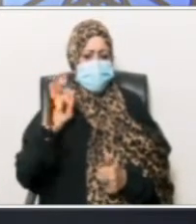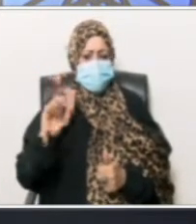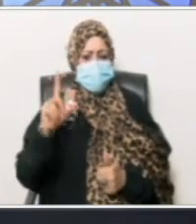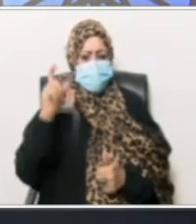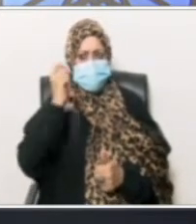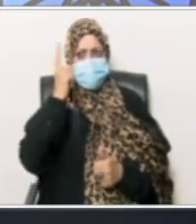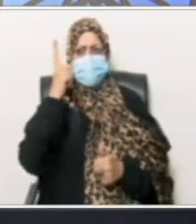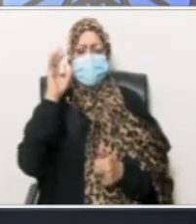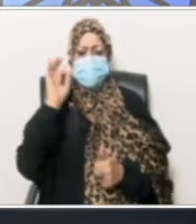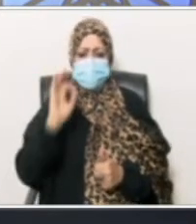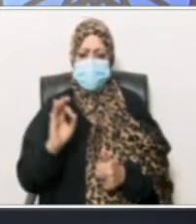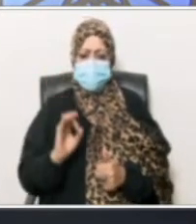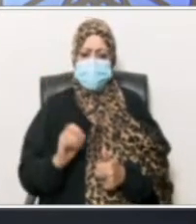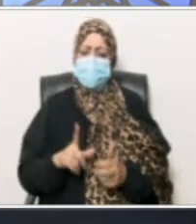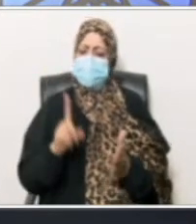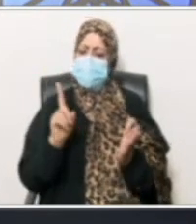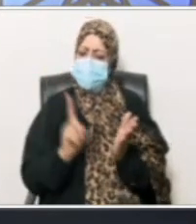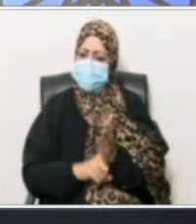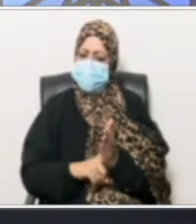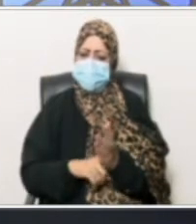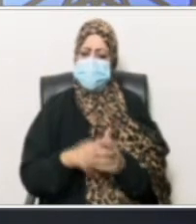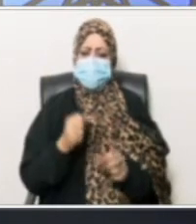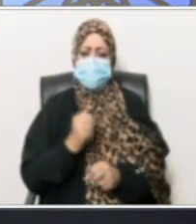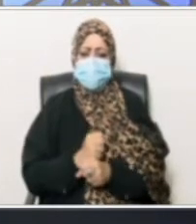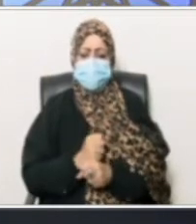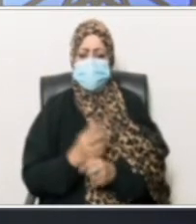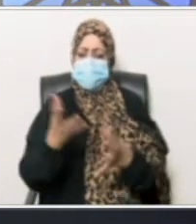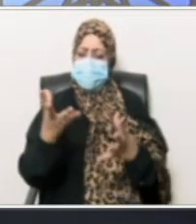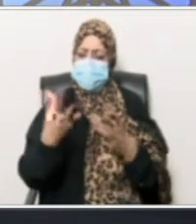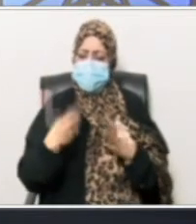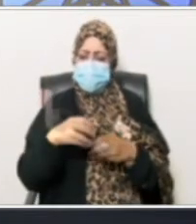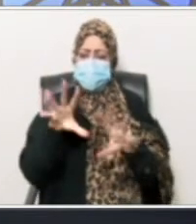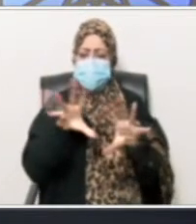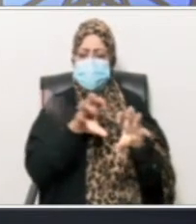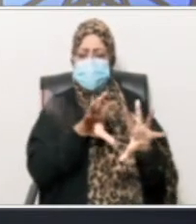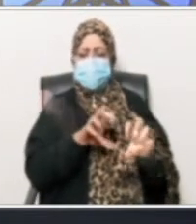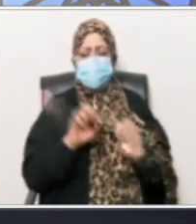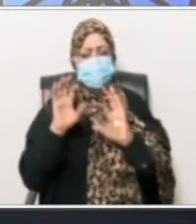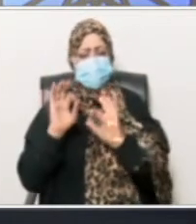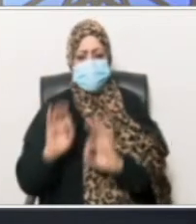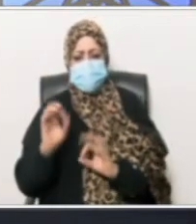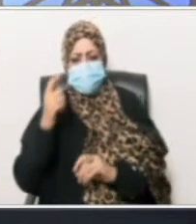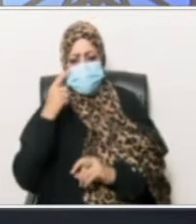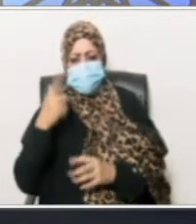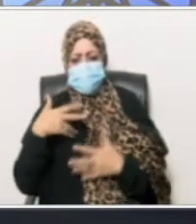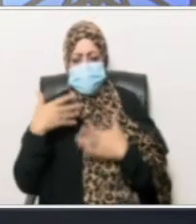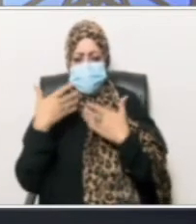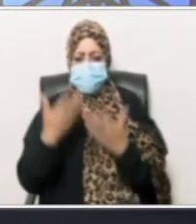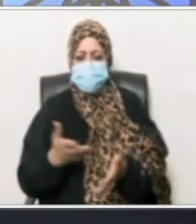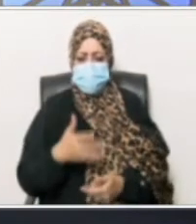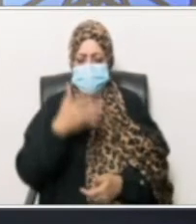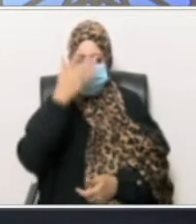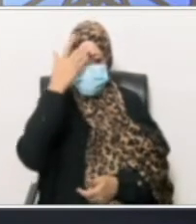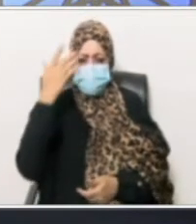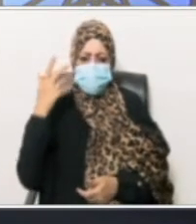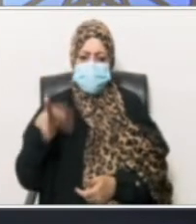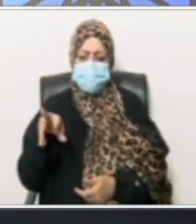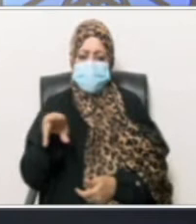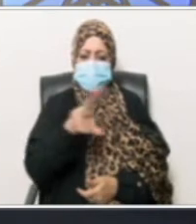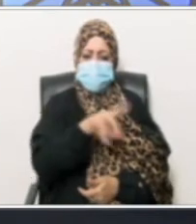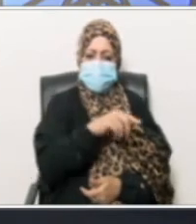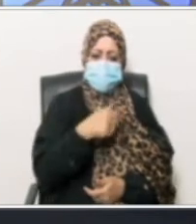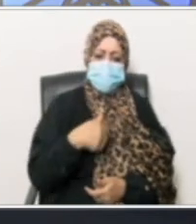والاستنباط. لأن نحن كما تعلمون أيها الإخوة الكرام، المفتي حفظه الله يتعرض